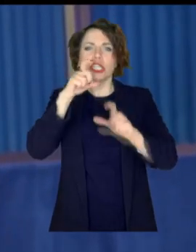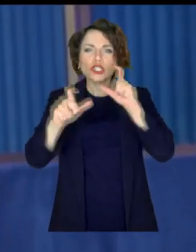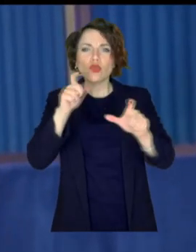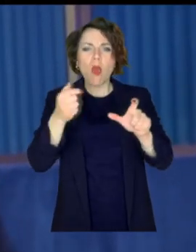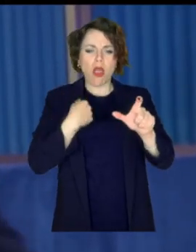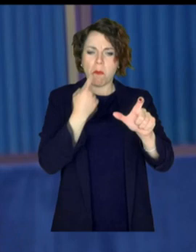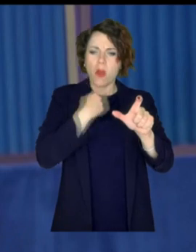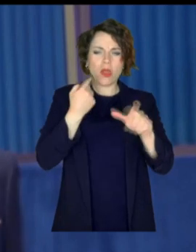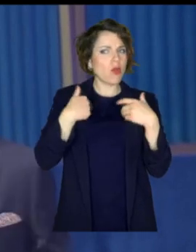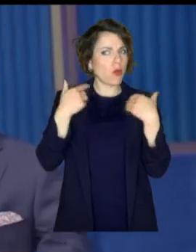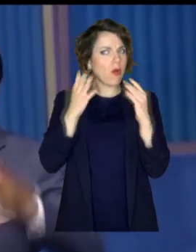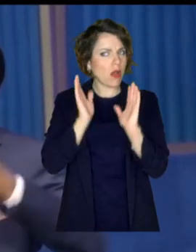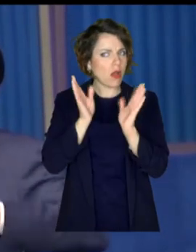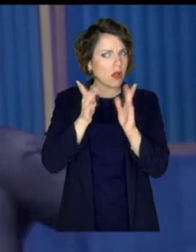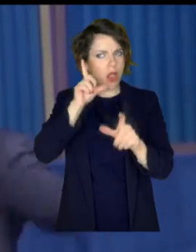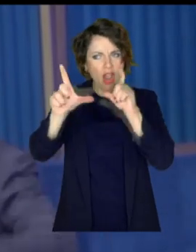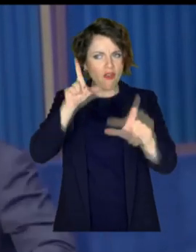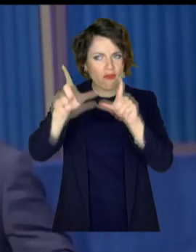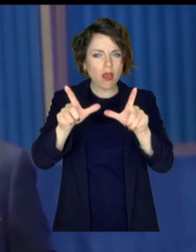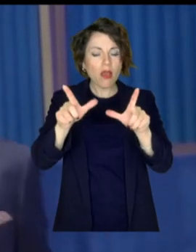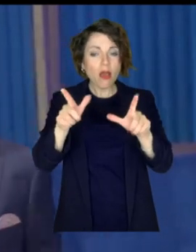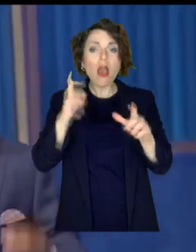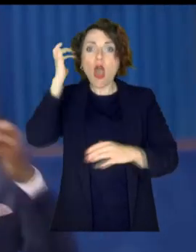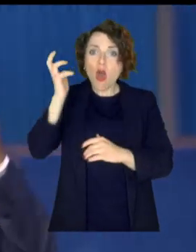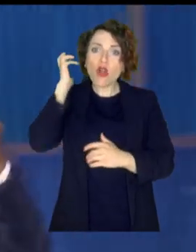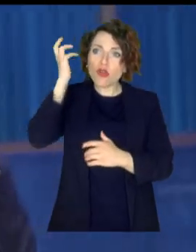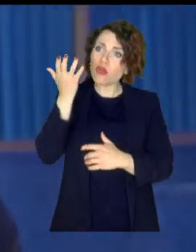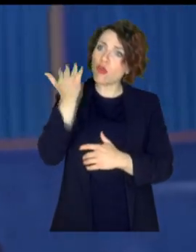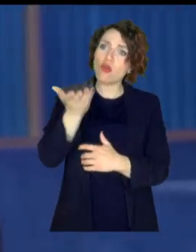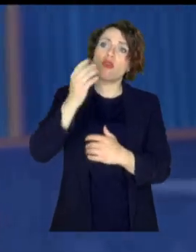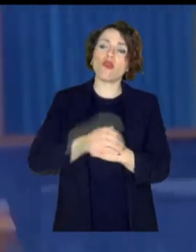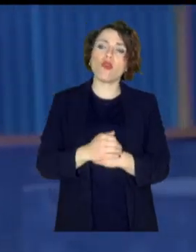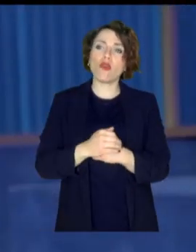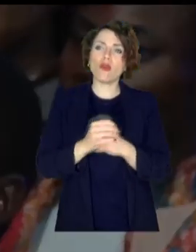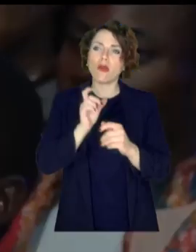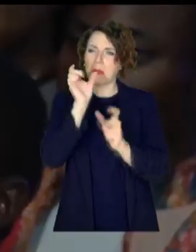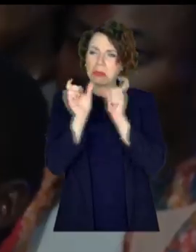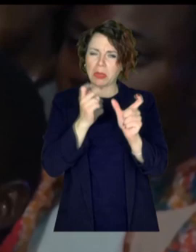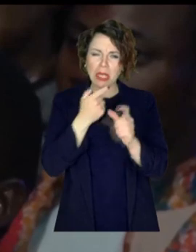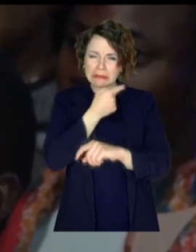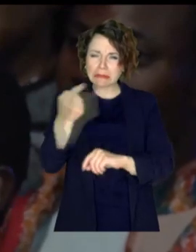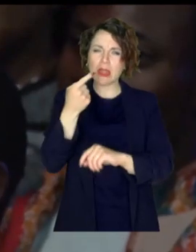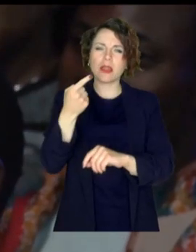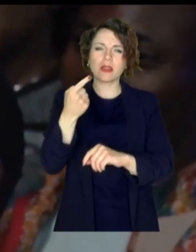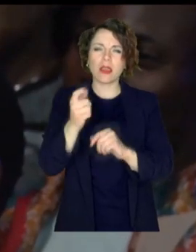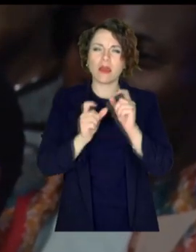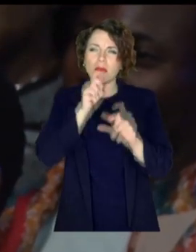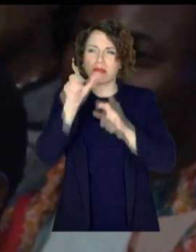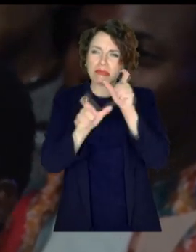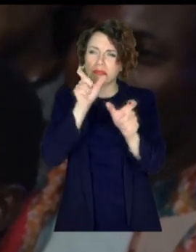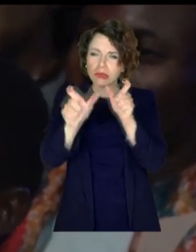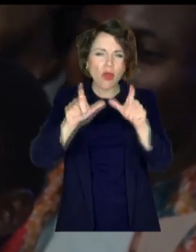che ho posso farti nero. E ne vanno fieri delle cose orribili che fanno uscire da quella